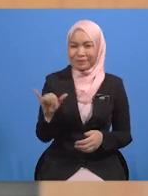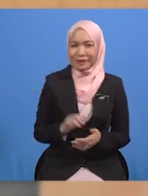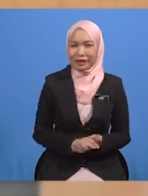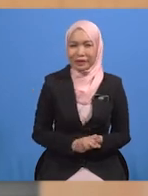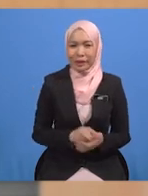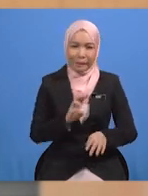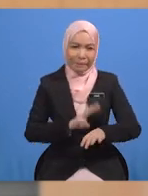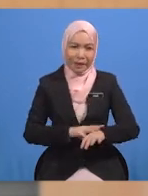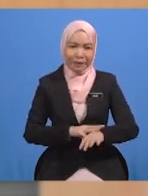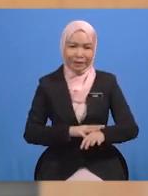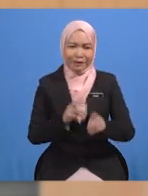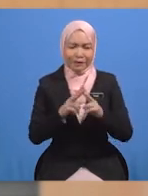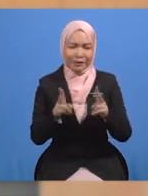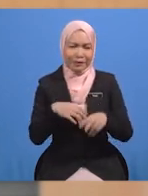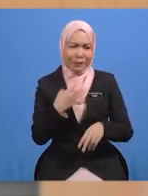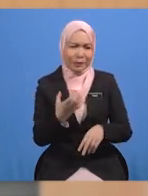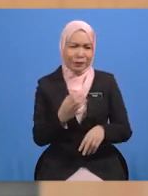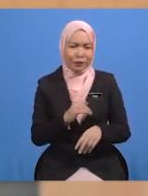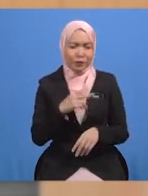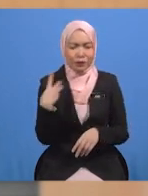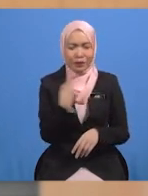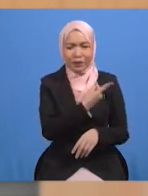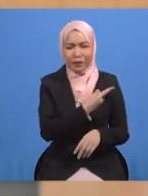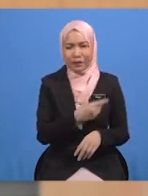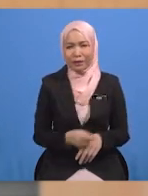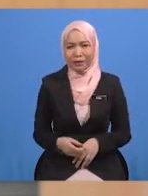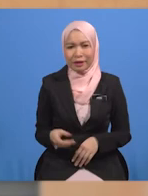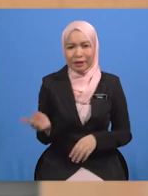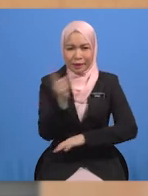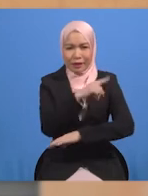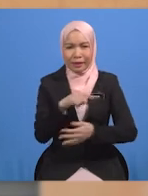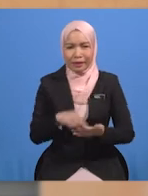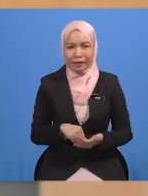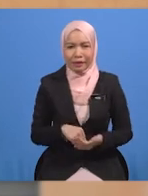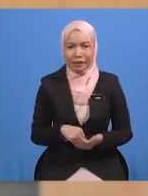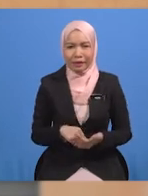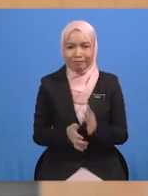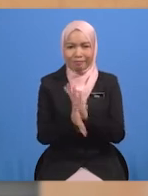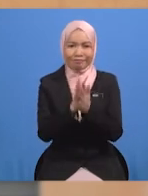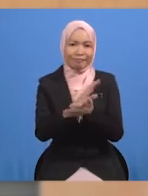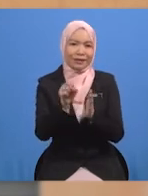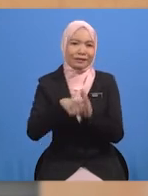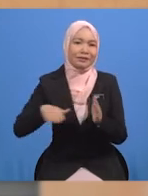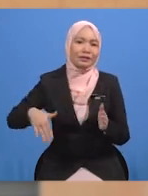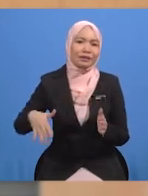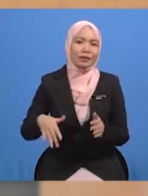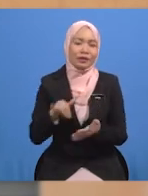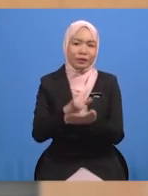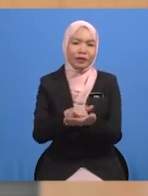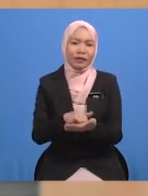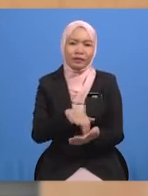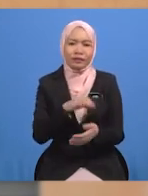Nampaknya masa amat mencemburui sesi pembelajaran kita pada hari ini. Sebelum cikgu mengundurkan